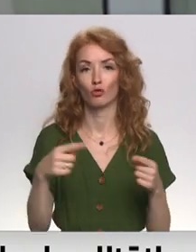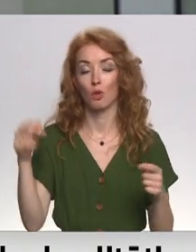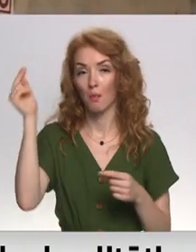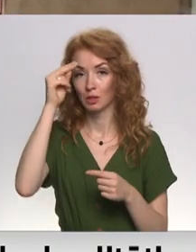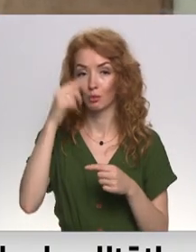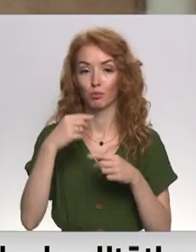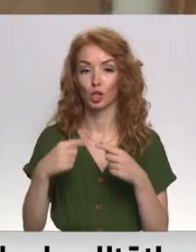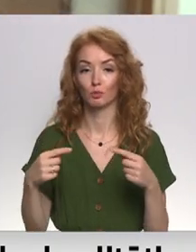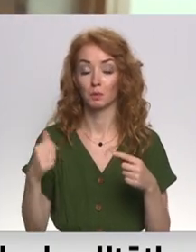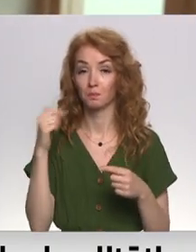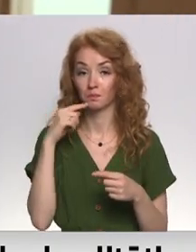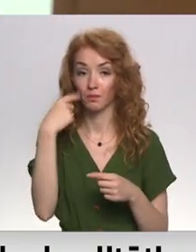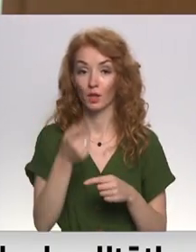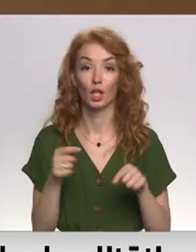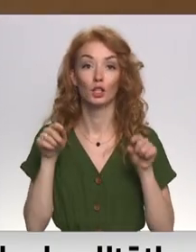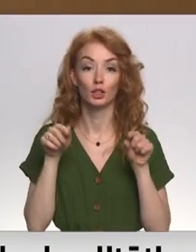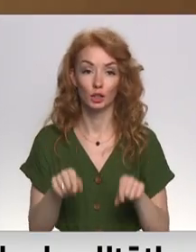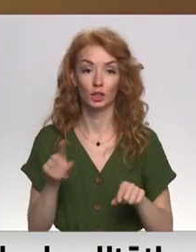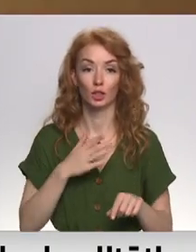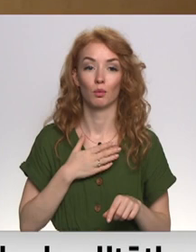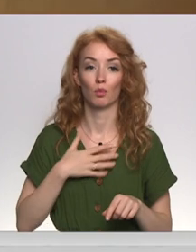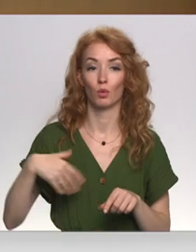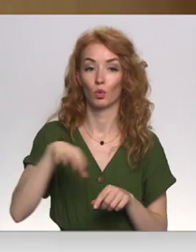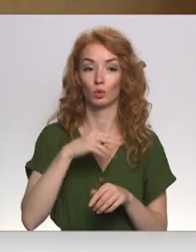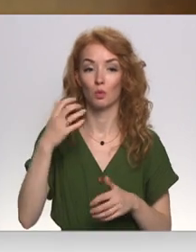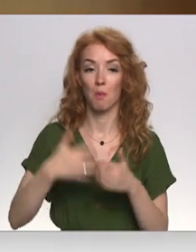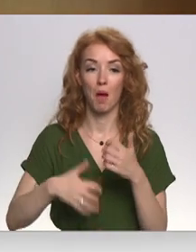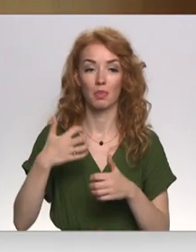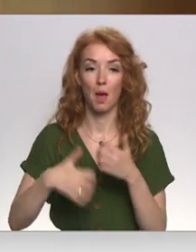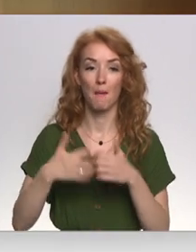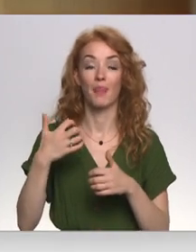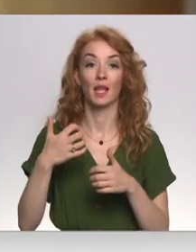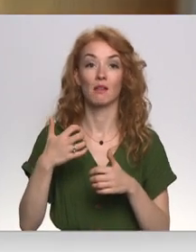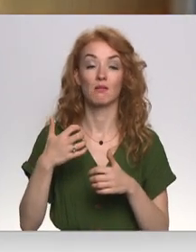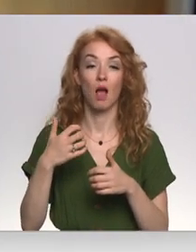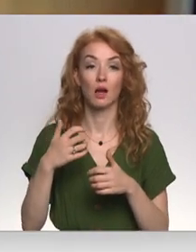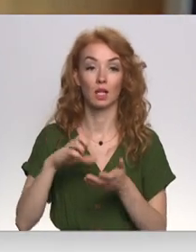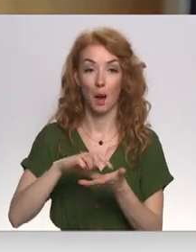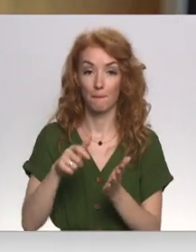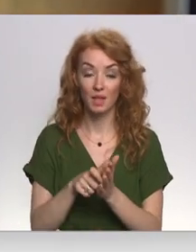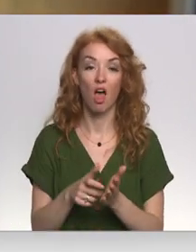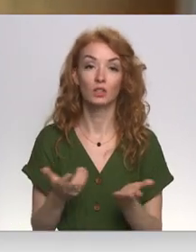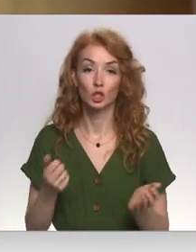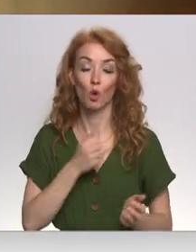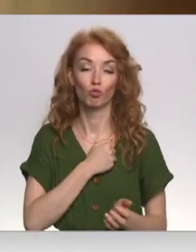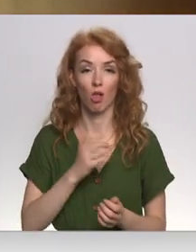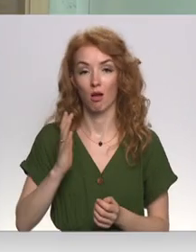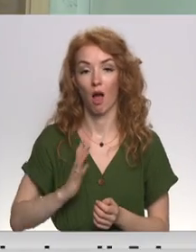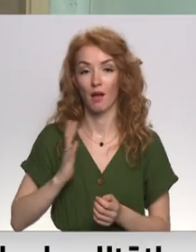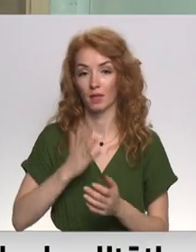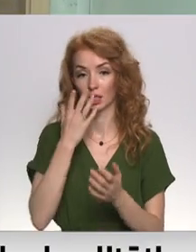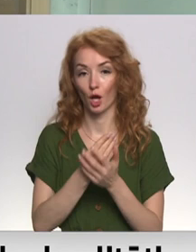priekšmetos. Šis ir viens no mūsu matemātikas kabinetiem, kurš šobrīd, diemžēl, gaida savu